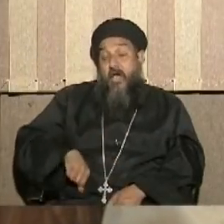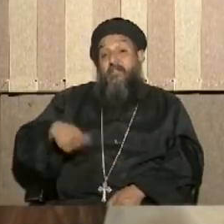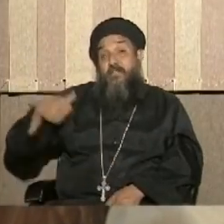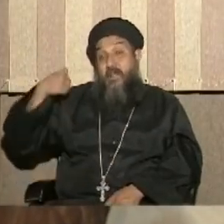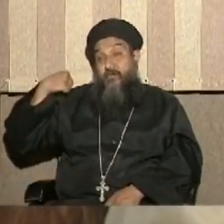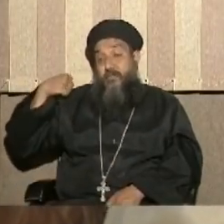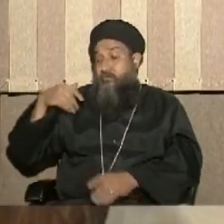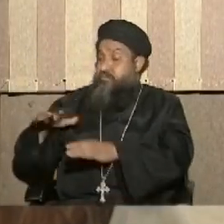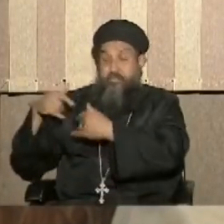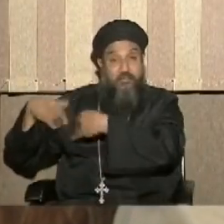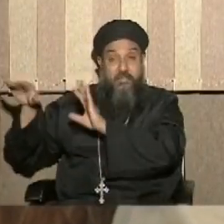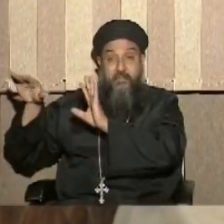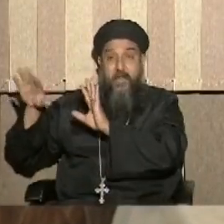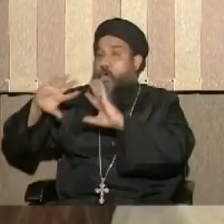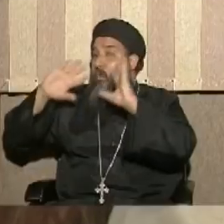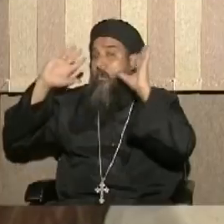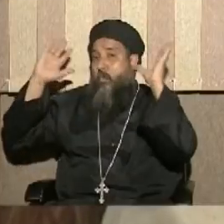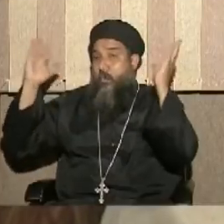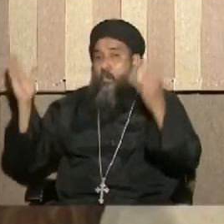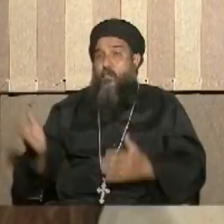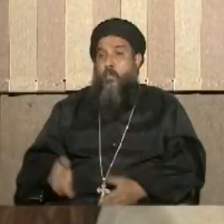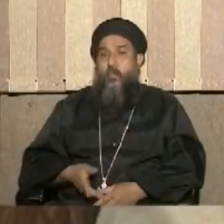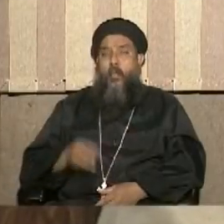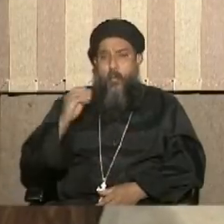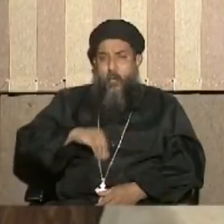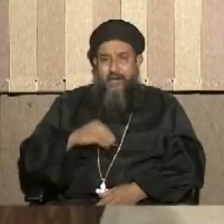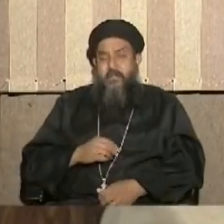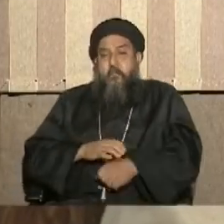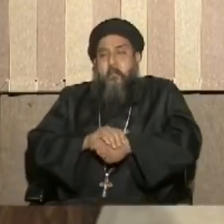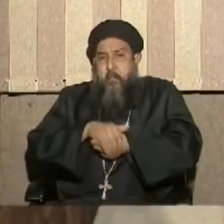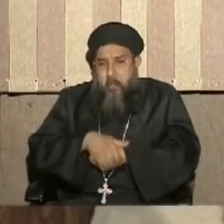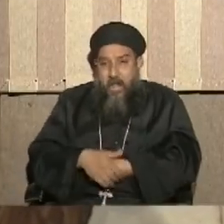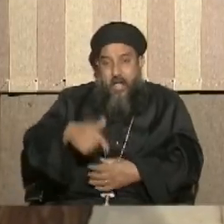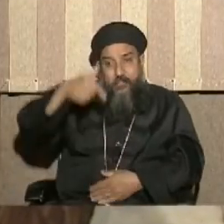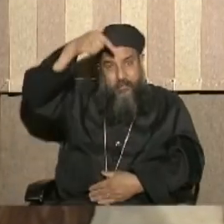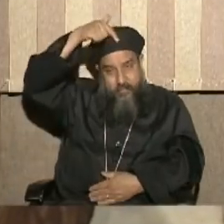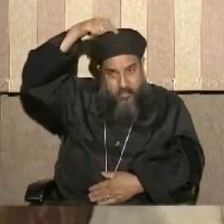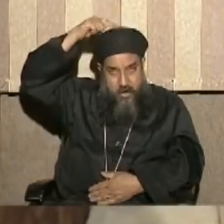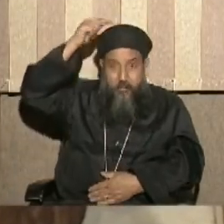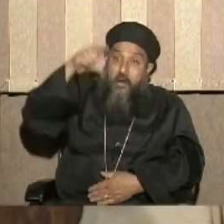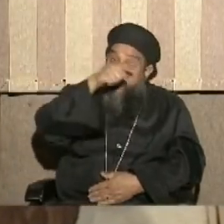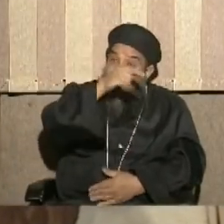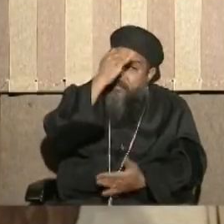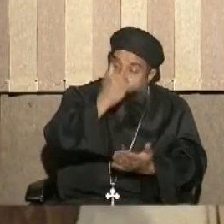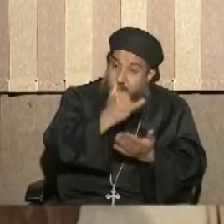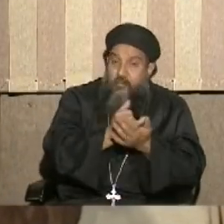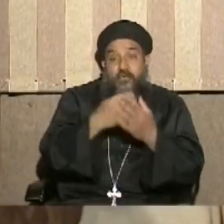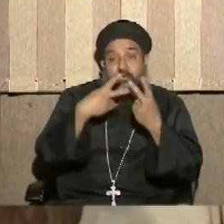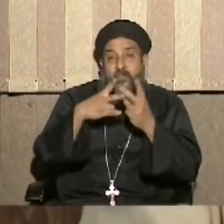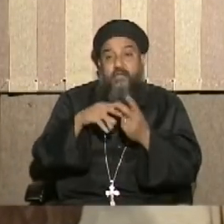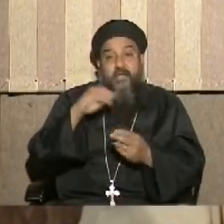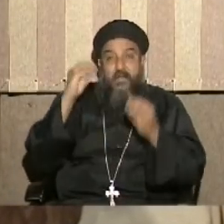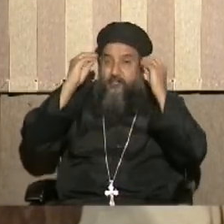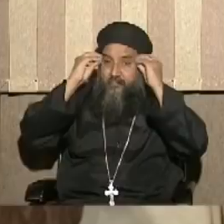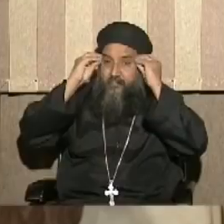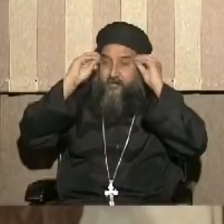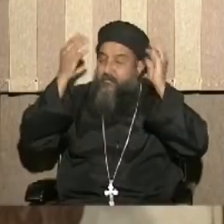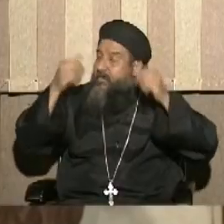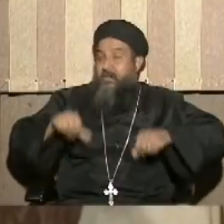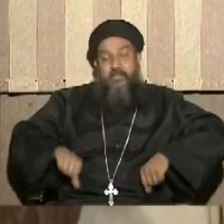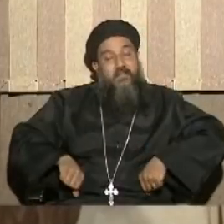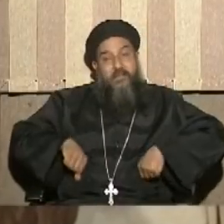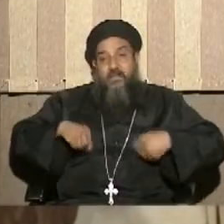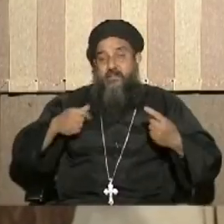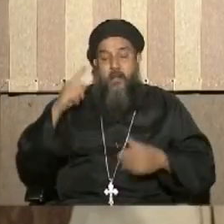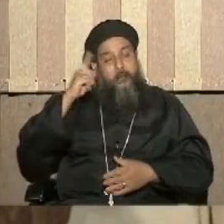أبي إحنا تركناها بكل ما فيها مصممين على الرهبنة طبعا بعد ما فقدك يا أبي، لكن إزاي نعيشها وفين